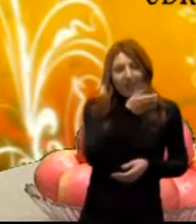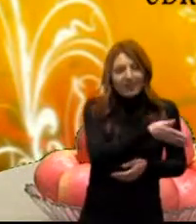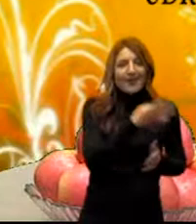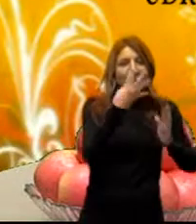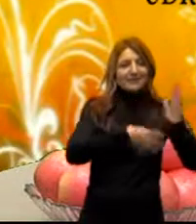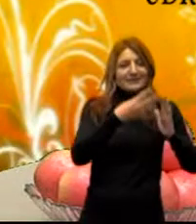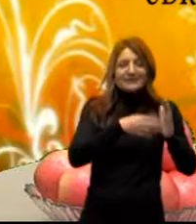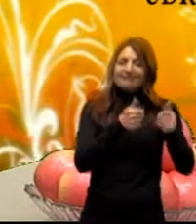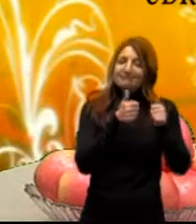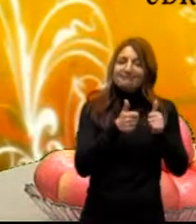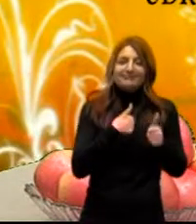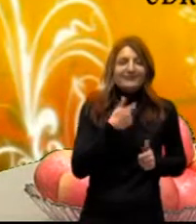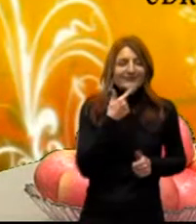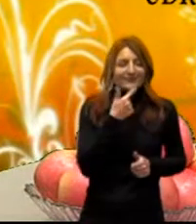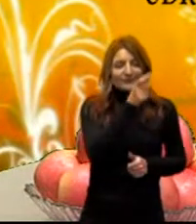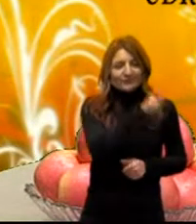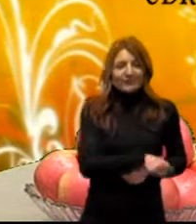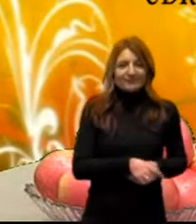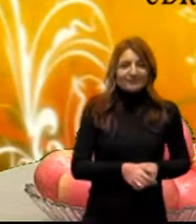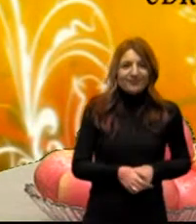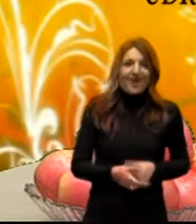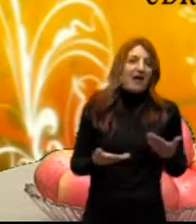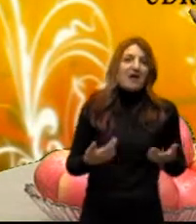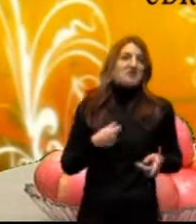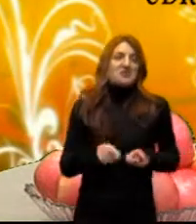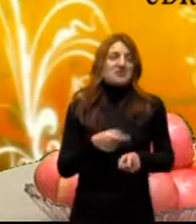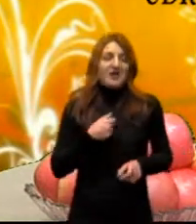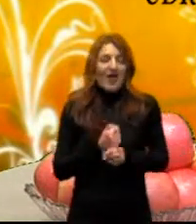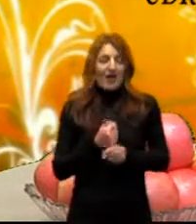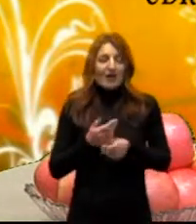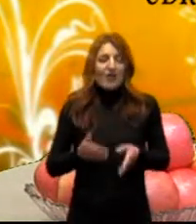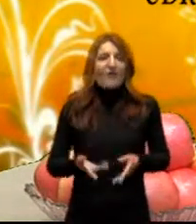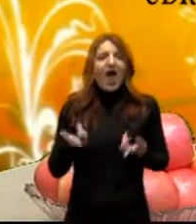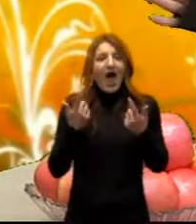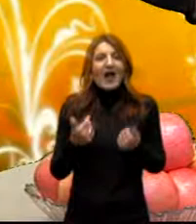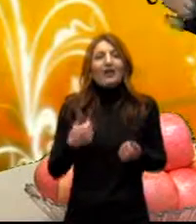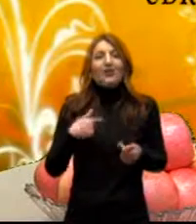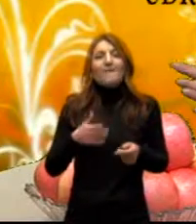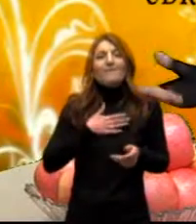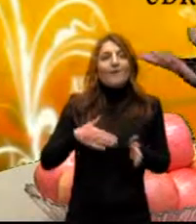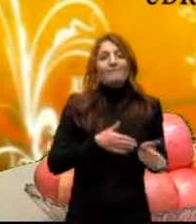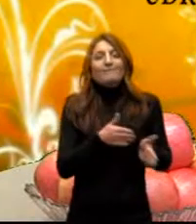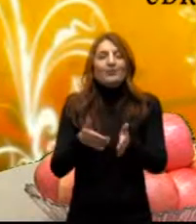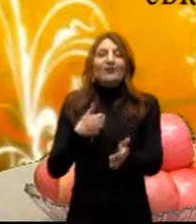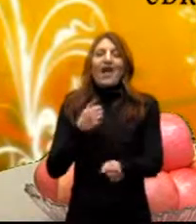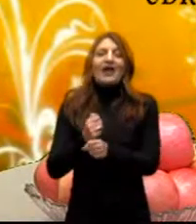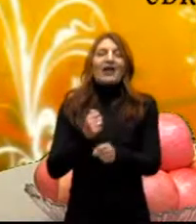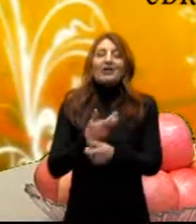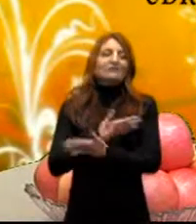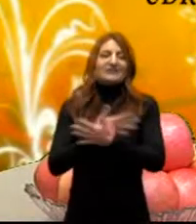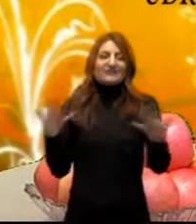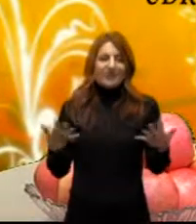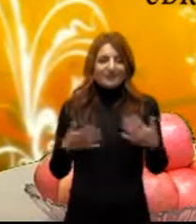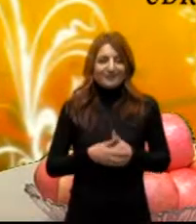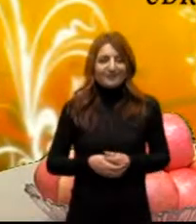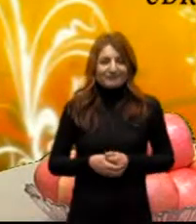šta. Međutim, ništa ja ne bi napravila veće nego što sad radim. Možda mi je to dalo puteve da svašta radim, jel da? Pa,